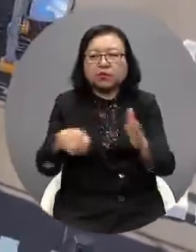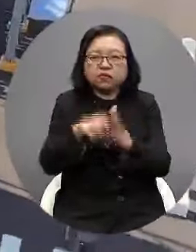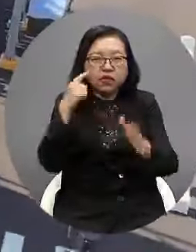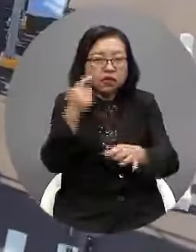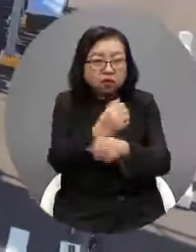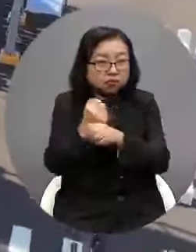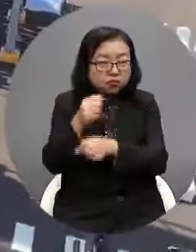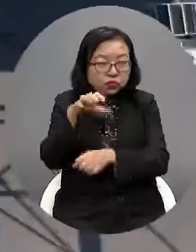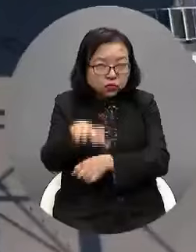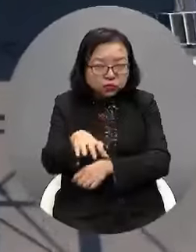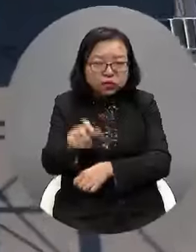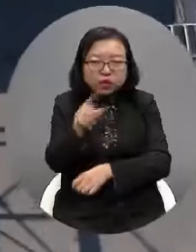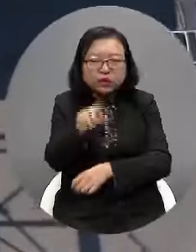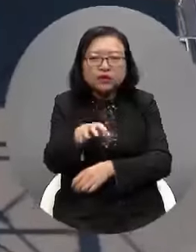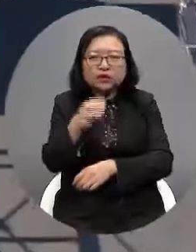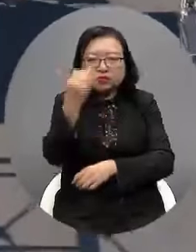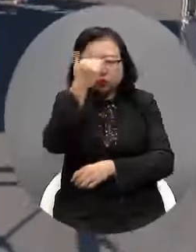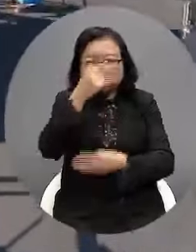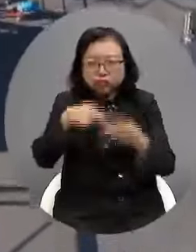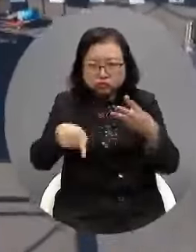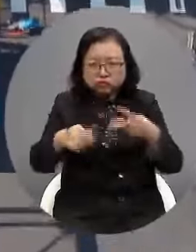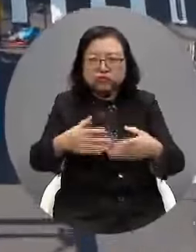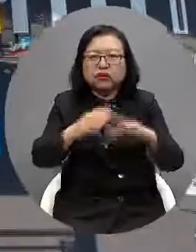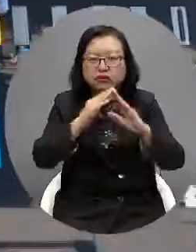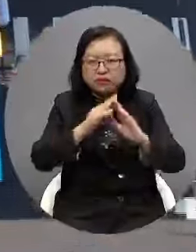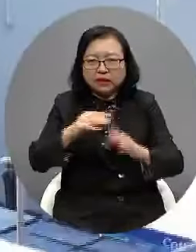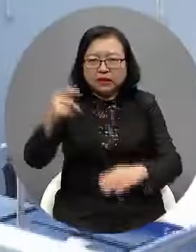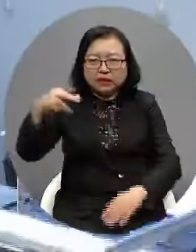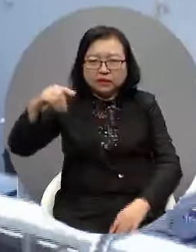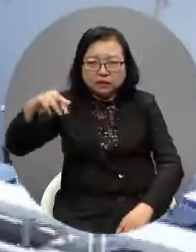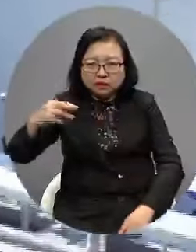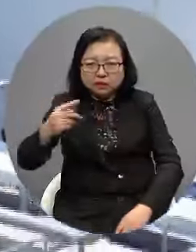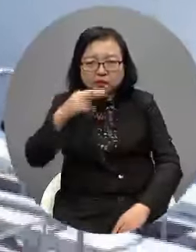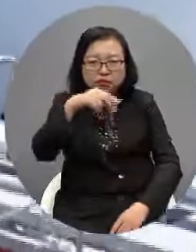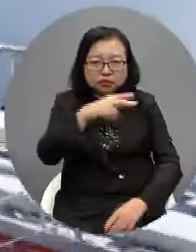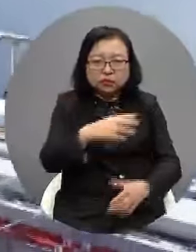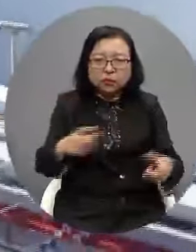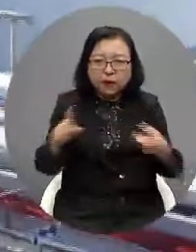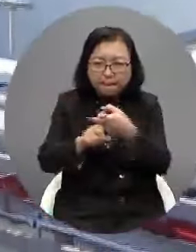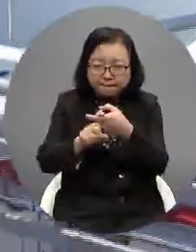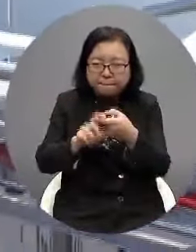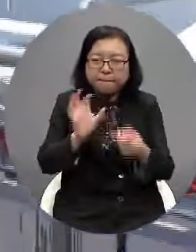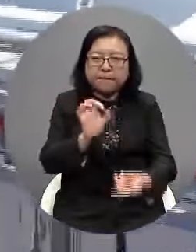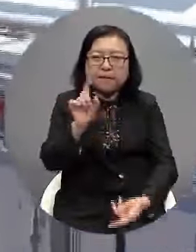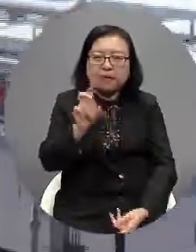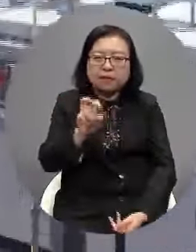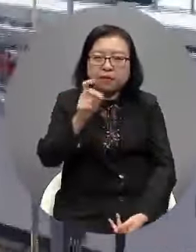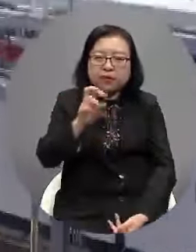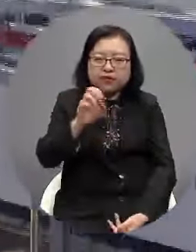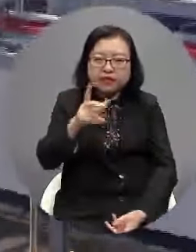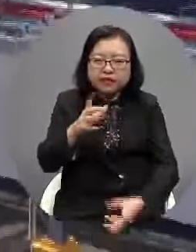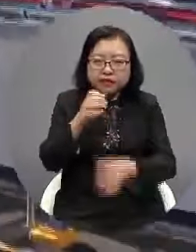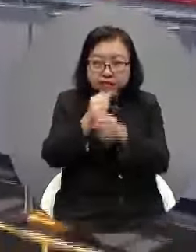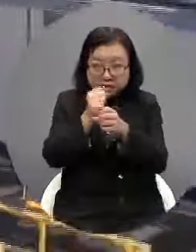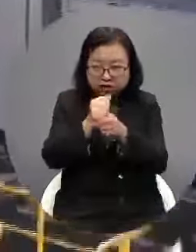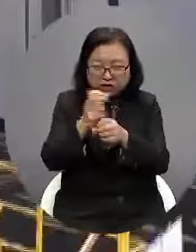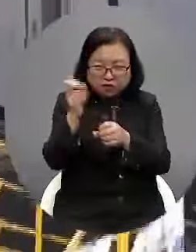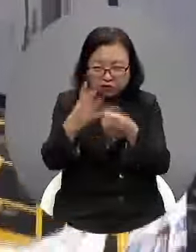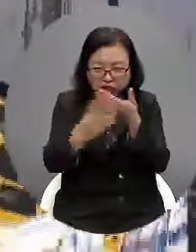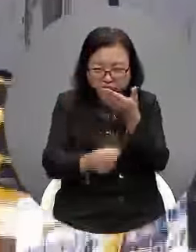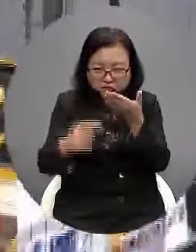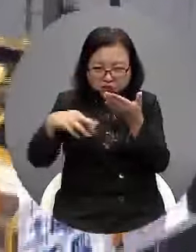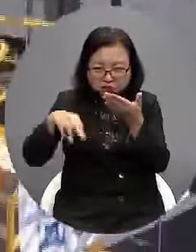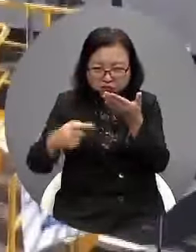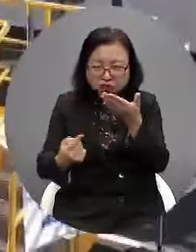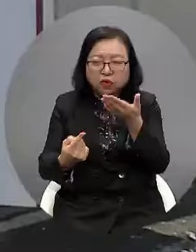충주에 마련됐습니다. 질소와 수소를 결합해 만든 암모니아에서 다시 수소를 추출하는 방식으로 국내